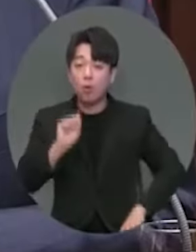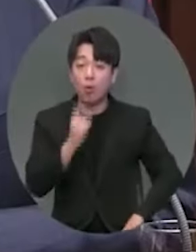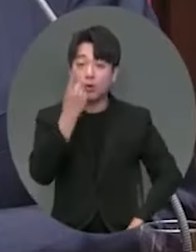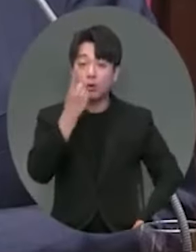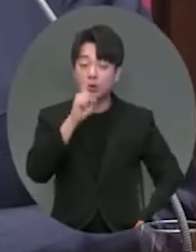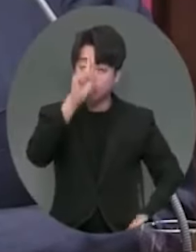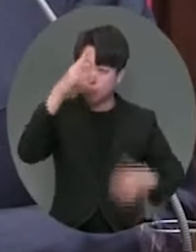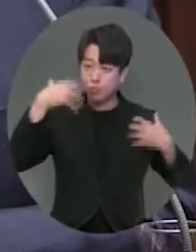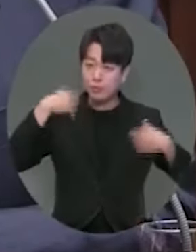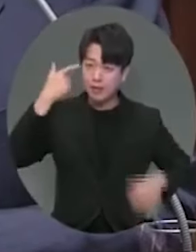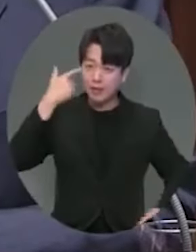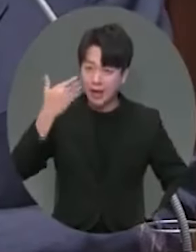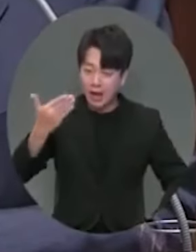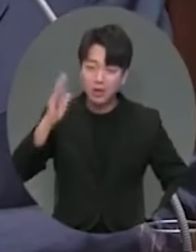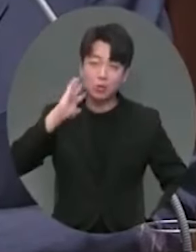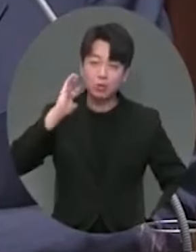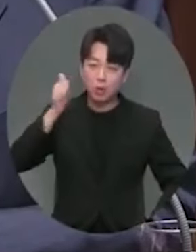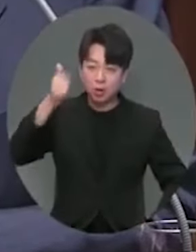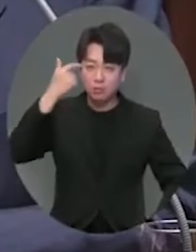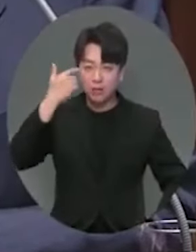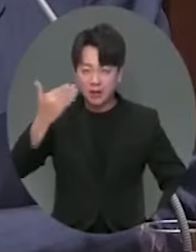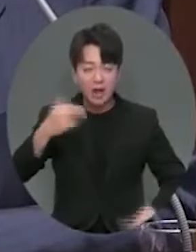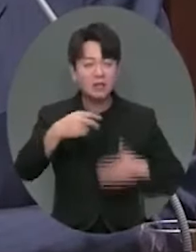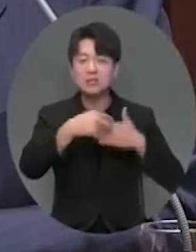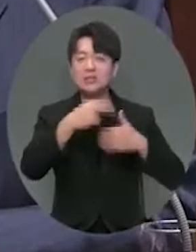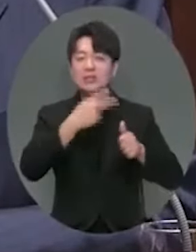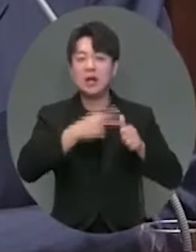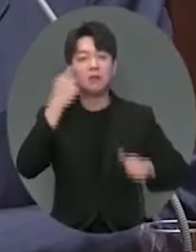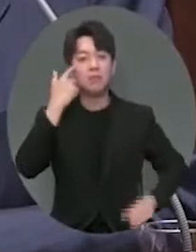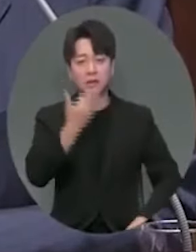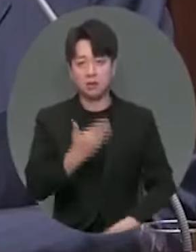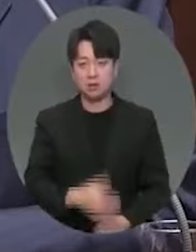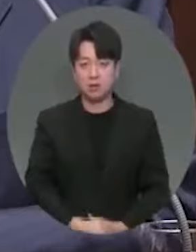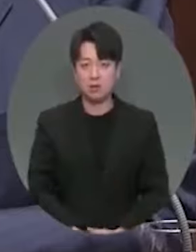정부입니까? 대통령입니까? 저는